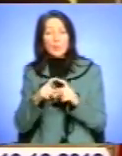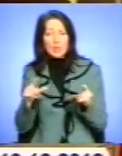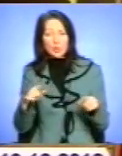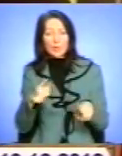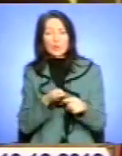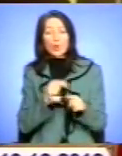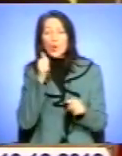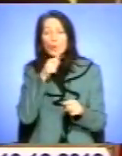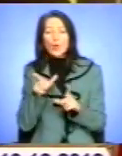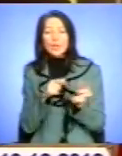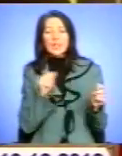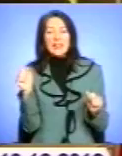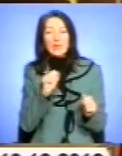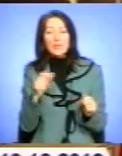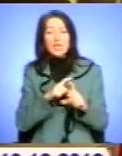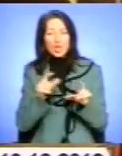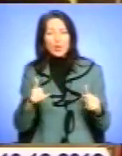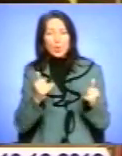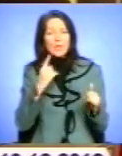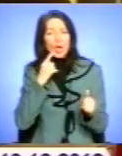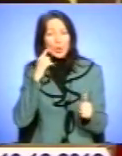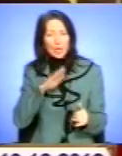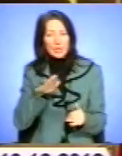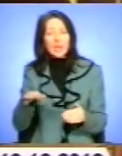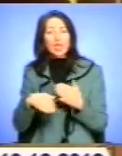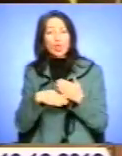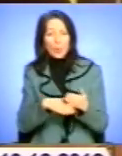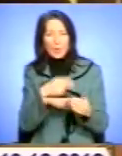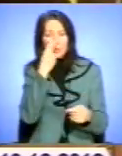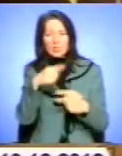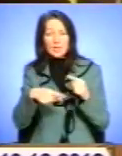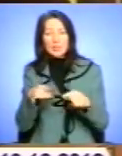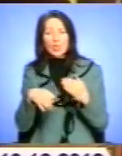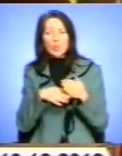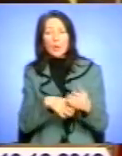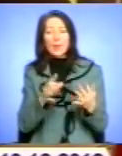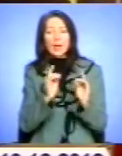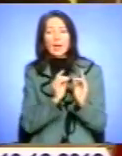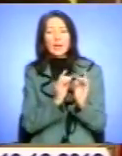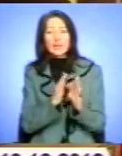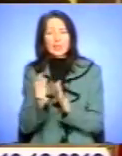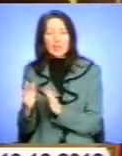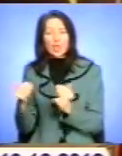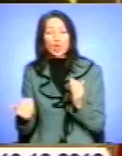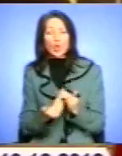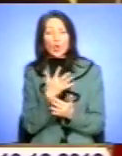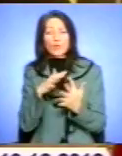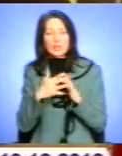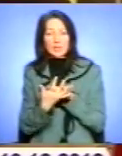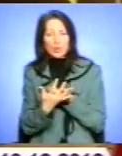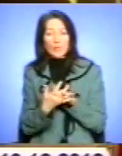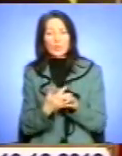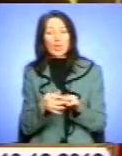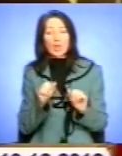для глухих дітей, допомагали. Традиційно допомагаємо інтернату в Новому селі. По мірі